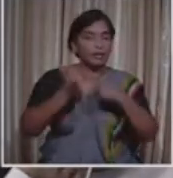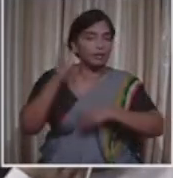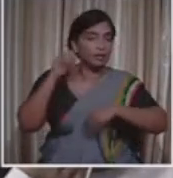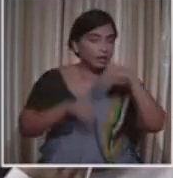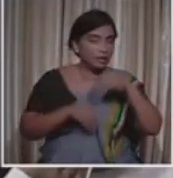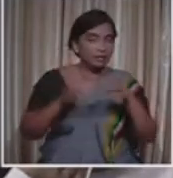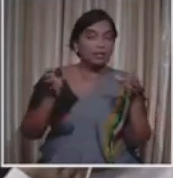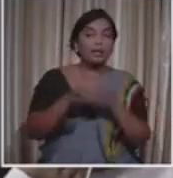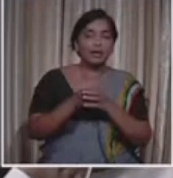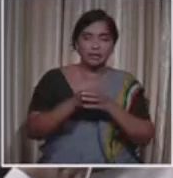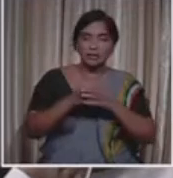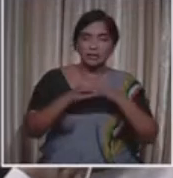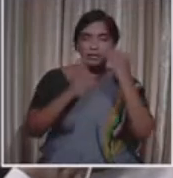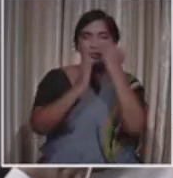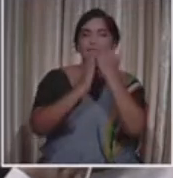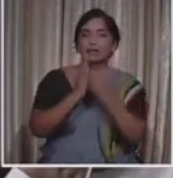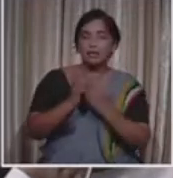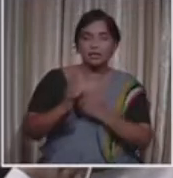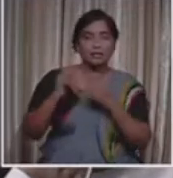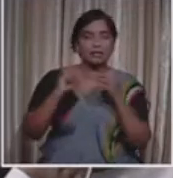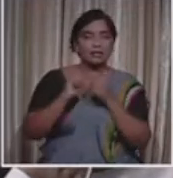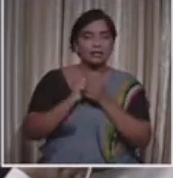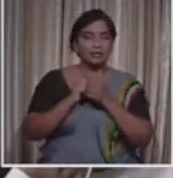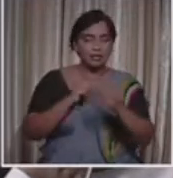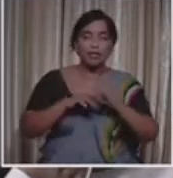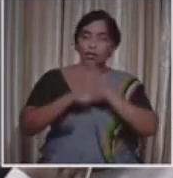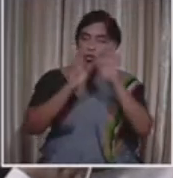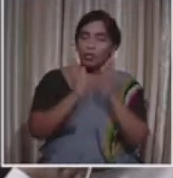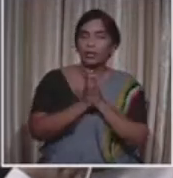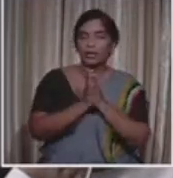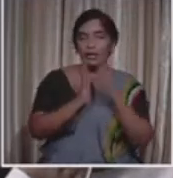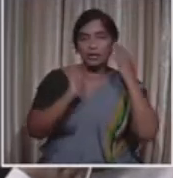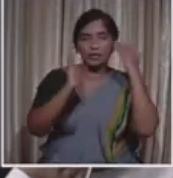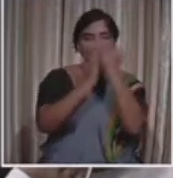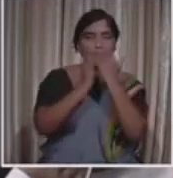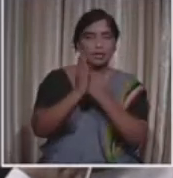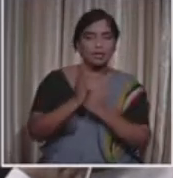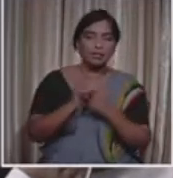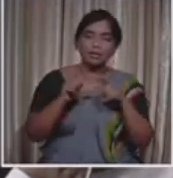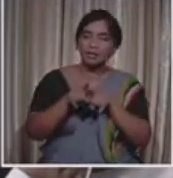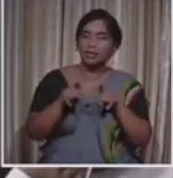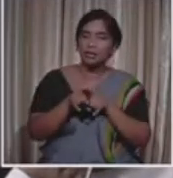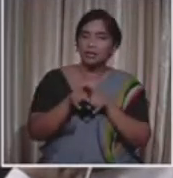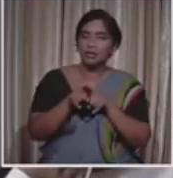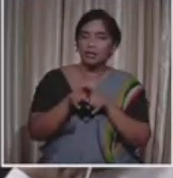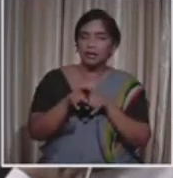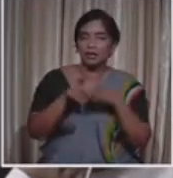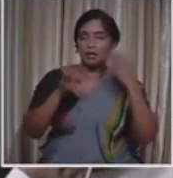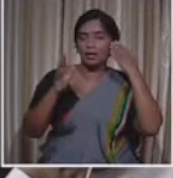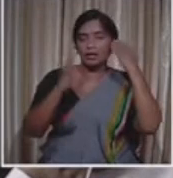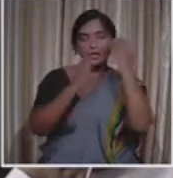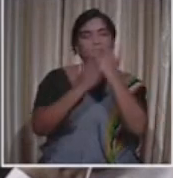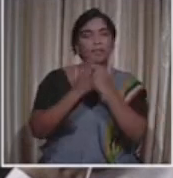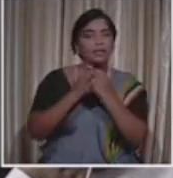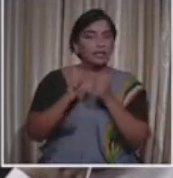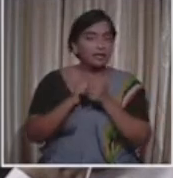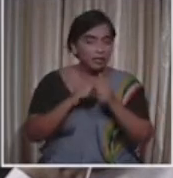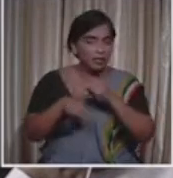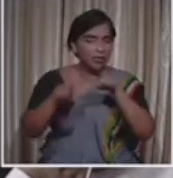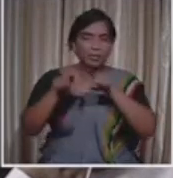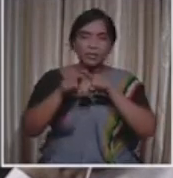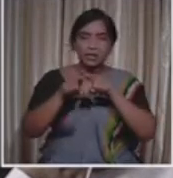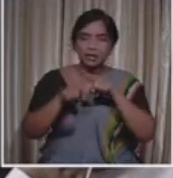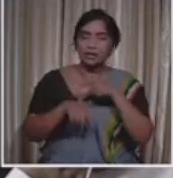හැටියට මේ මූලදෙන ගැටලු අපි සෑම කෙනෙකුටම පොදුයි යම් යම් කාලවලදී අපි සෑම කෙනෙකුටම පොදු කරුණු වලට අපි මූණ දෙනවා මේ කරුණු